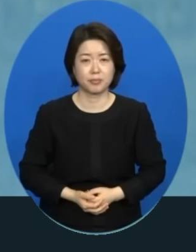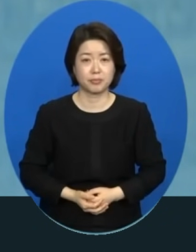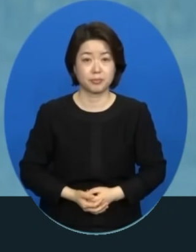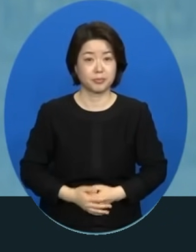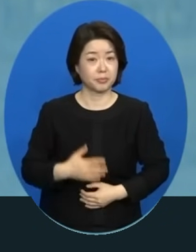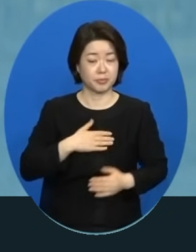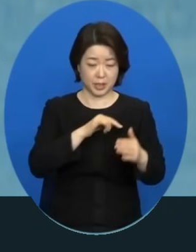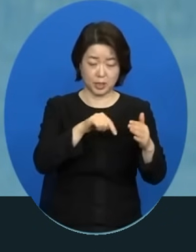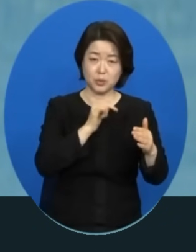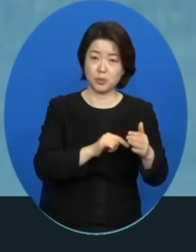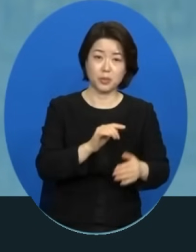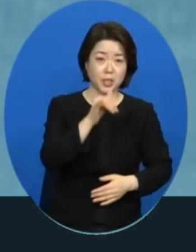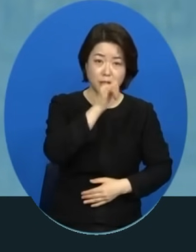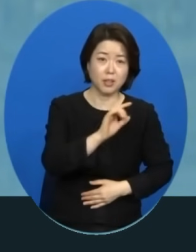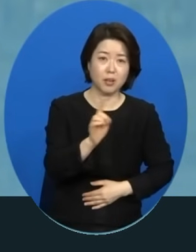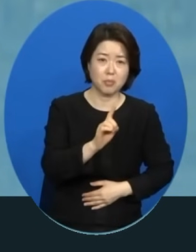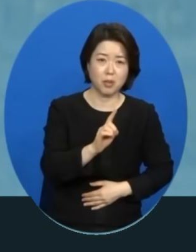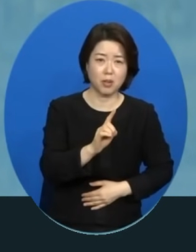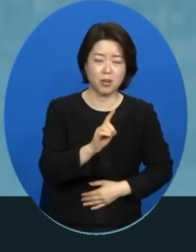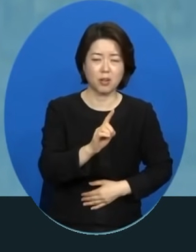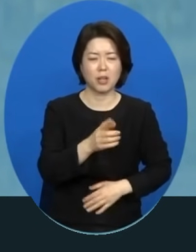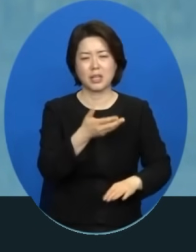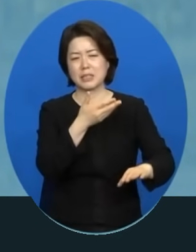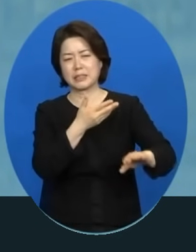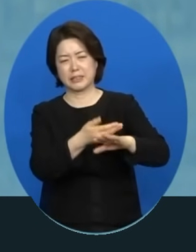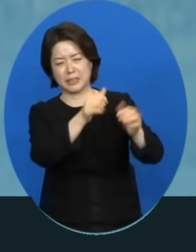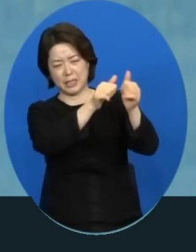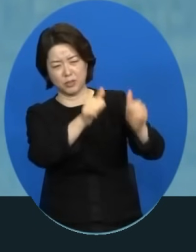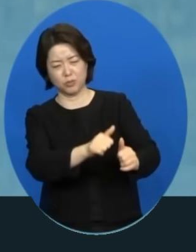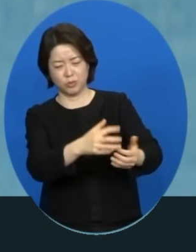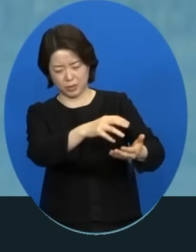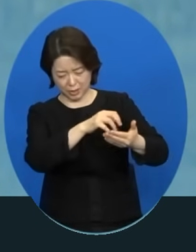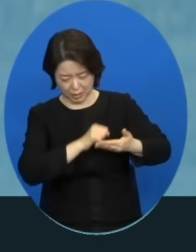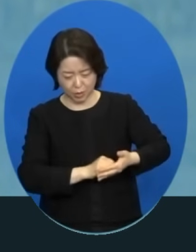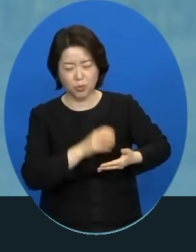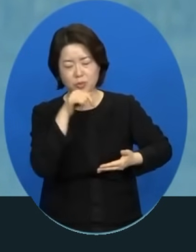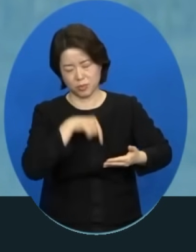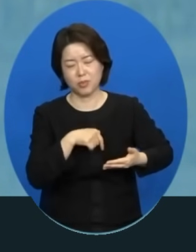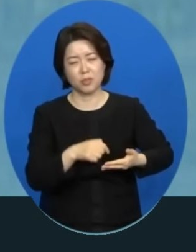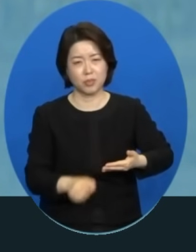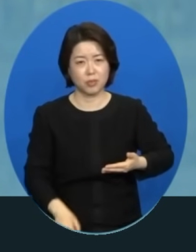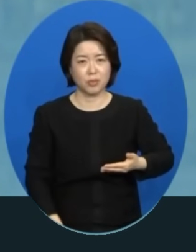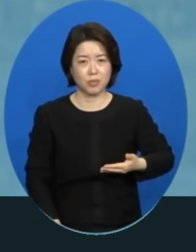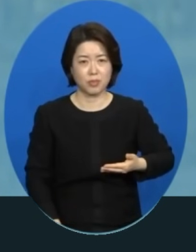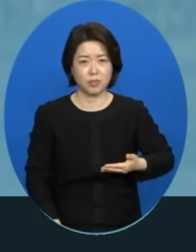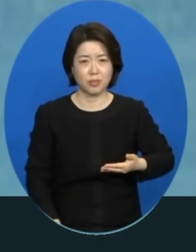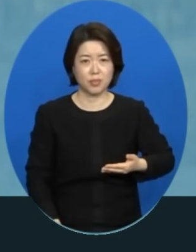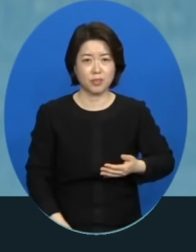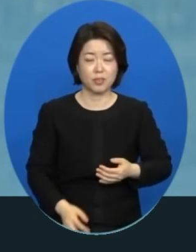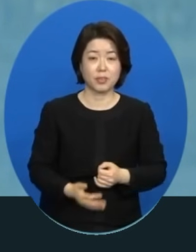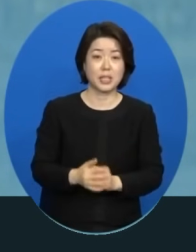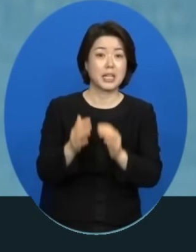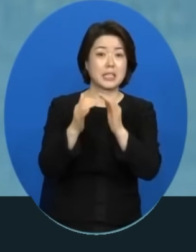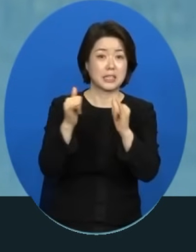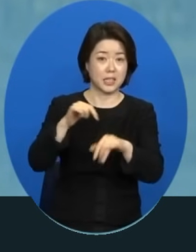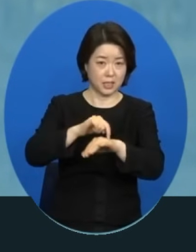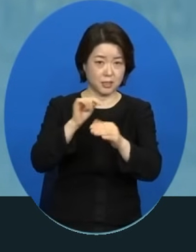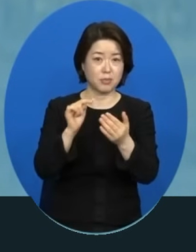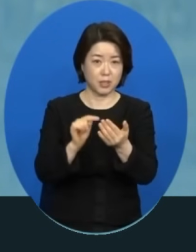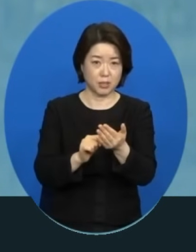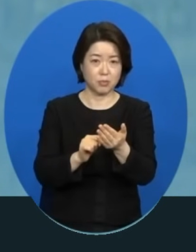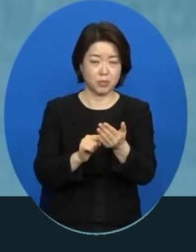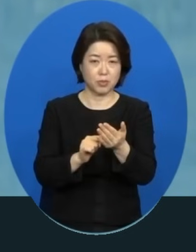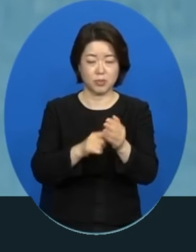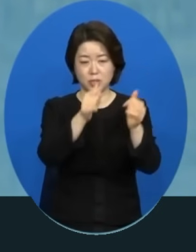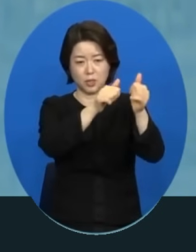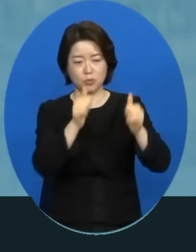내 안에 뭐가 있는 겁니까? 우상이 있는 거예요. 우상이 있는 거예요. 사람의 마음은